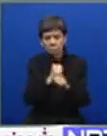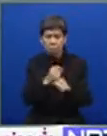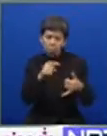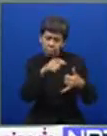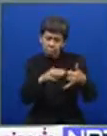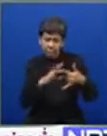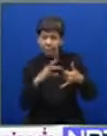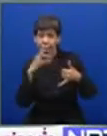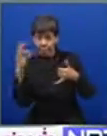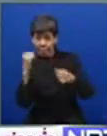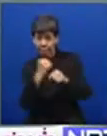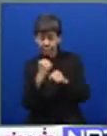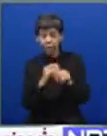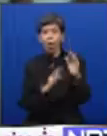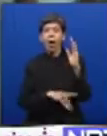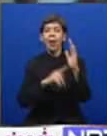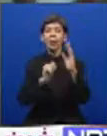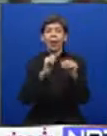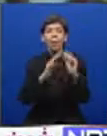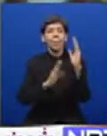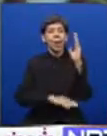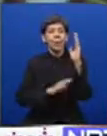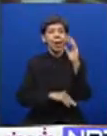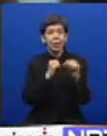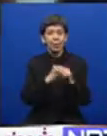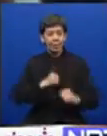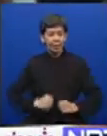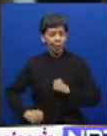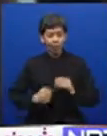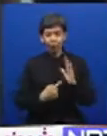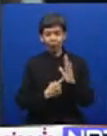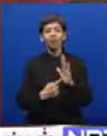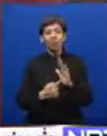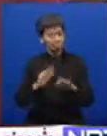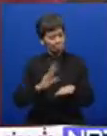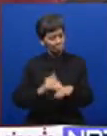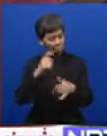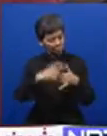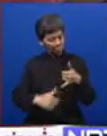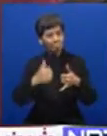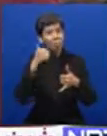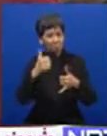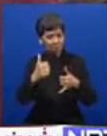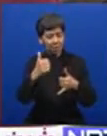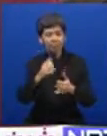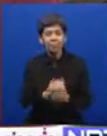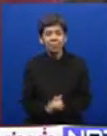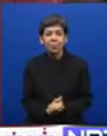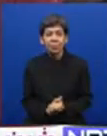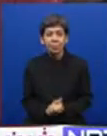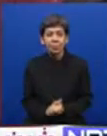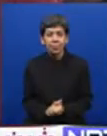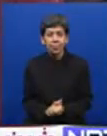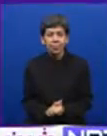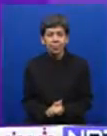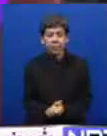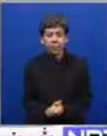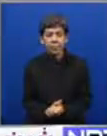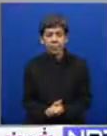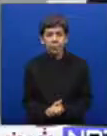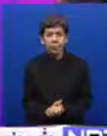รับการคัดเลือกเป็นตัวแทนของจังหวัดตรังและภาคใต้เป็นเยาวชนต้นแบบเก่งและดี TO BE NUMBER ONE Idolระดับประเทศ